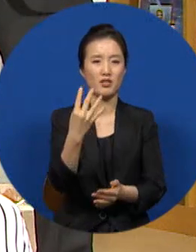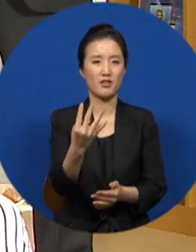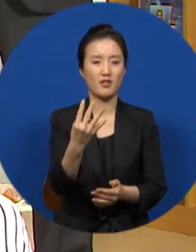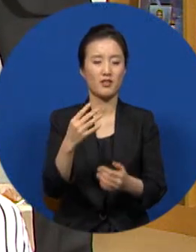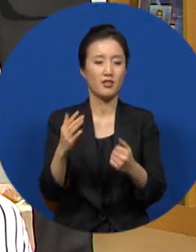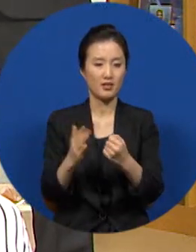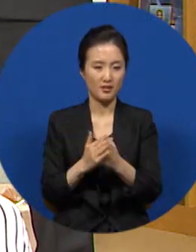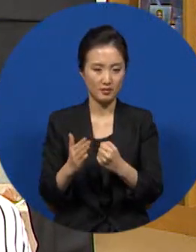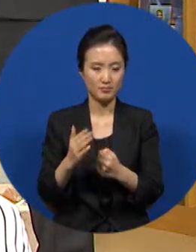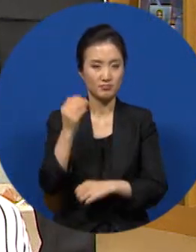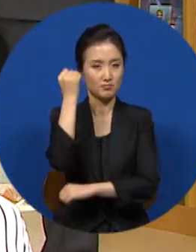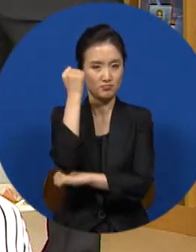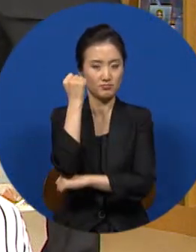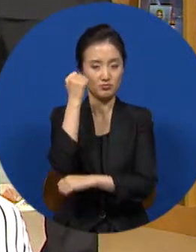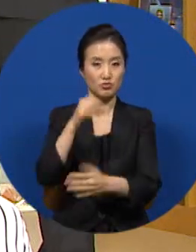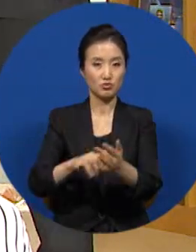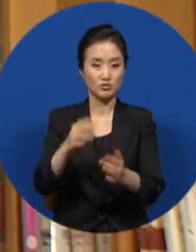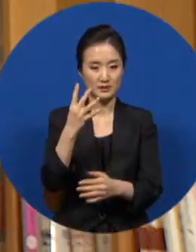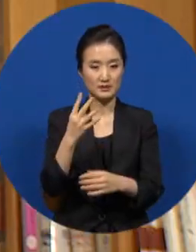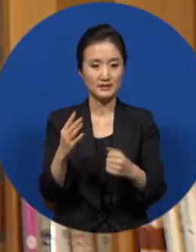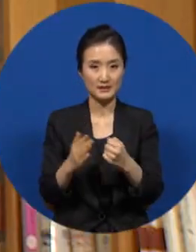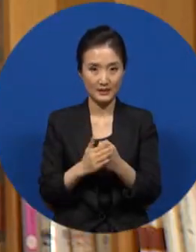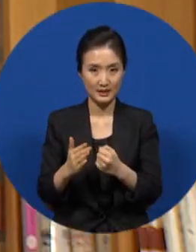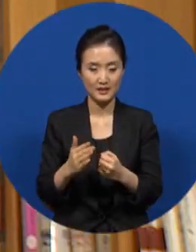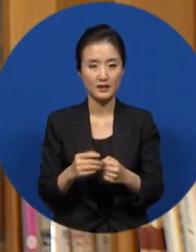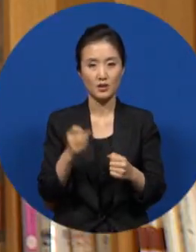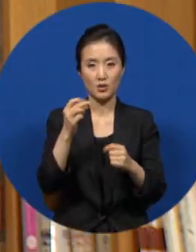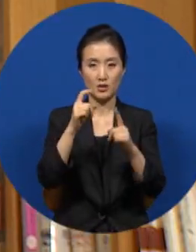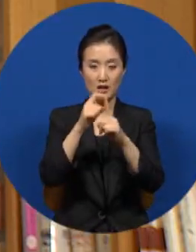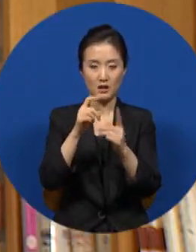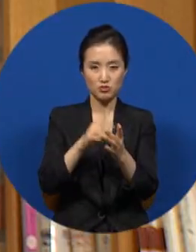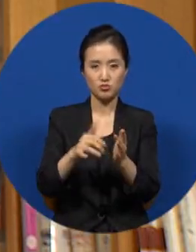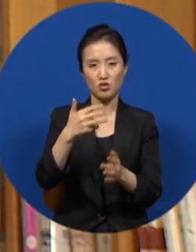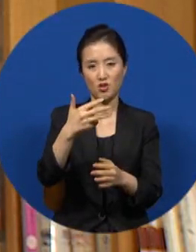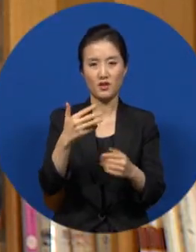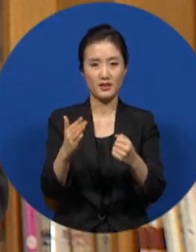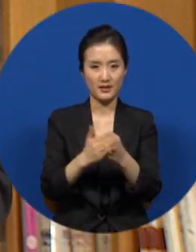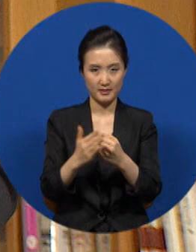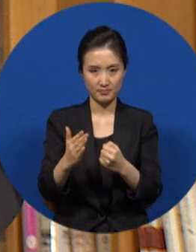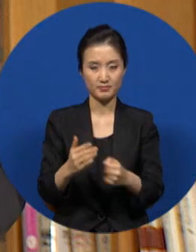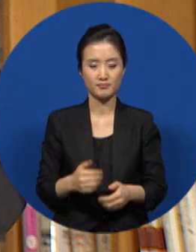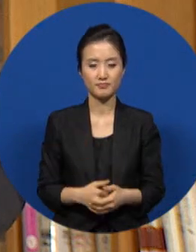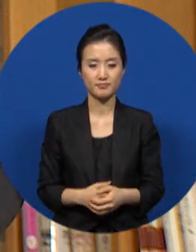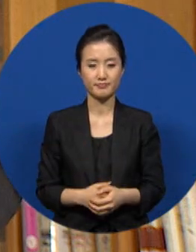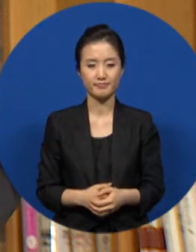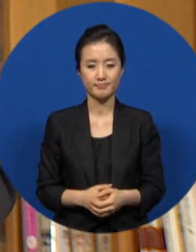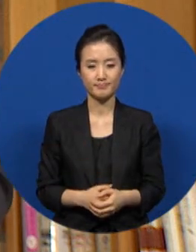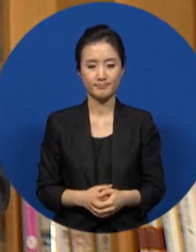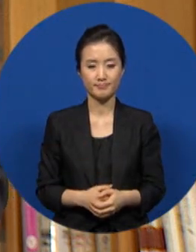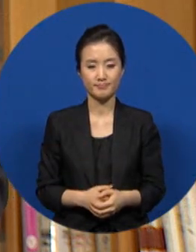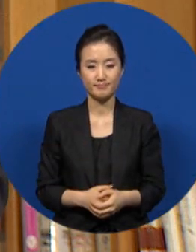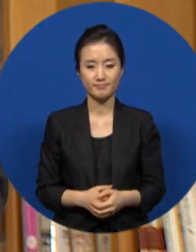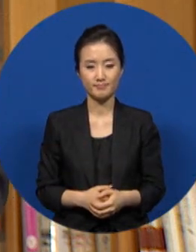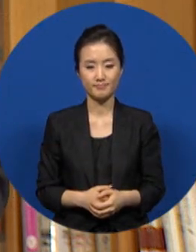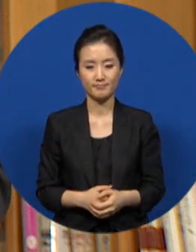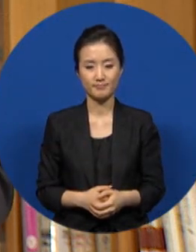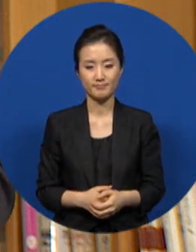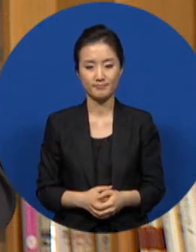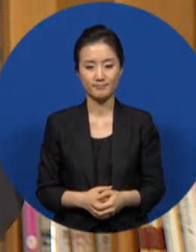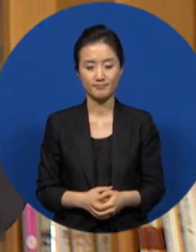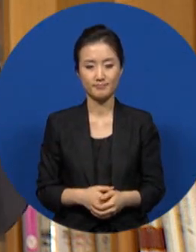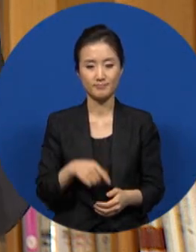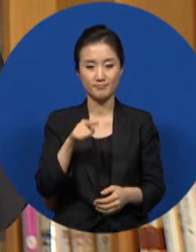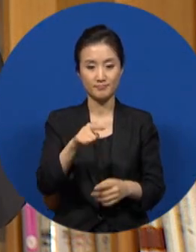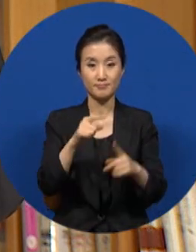해서 8자입니다. 요거는 이제 우측에 보면은 건명 49세 이렇게 돼 있죠. 이거는 저의